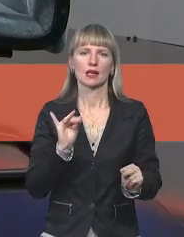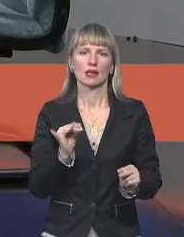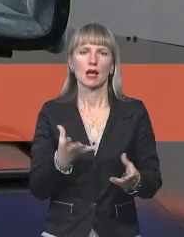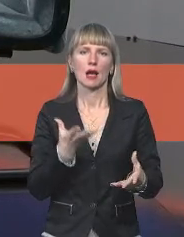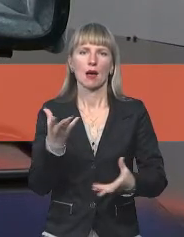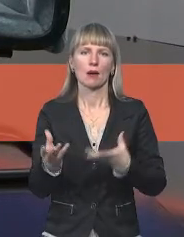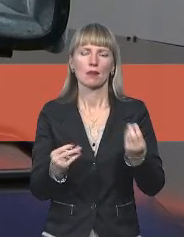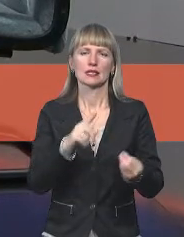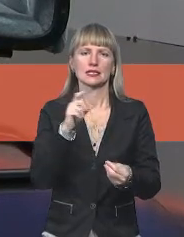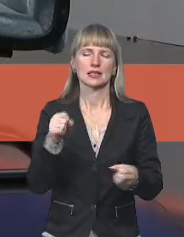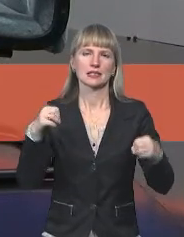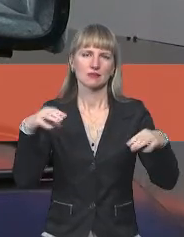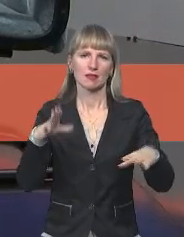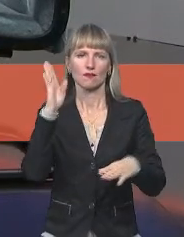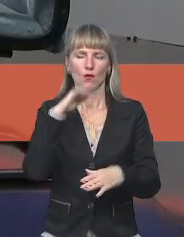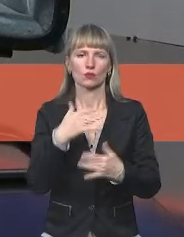комунальні послуги.